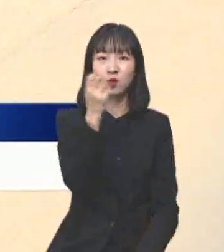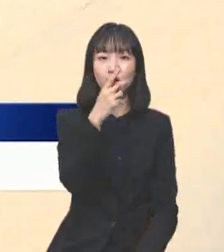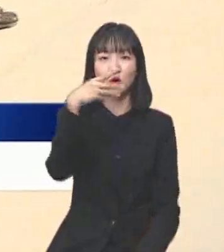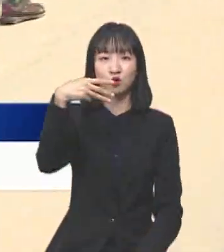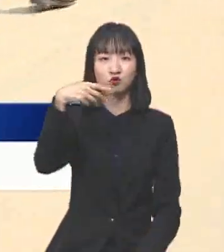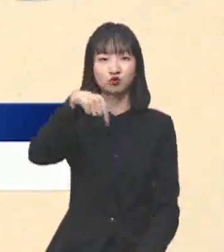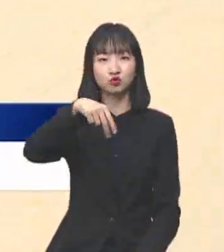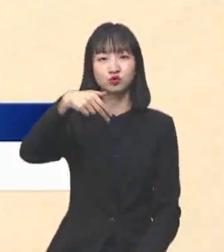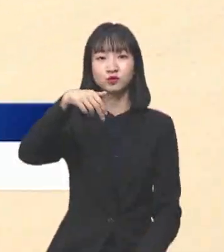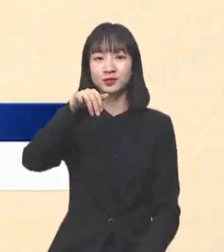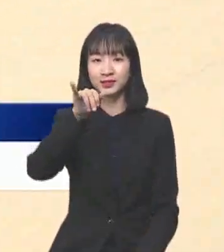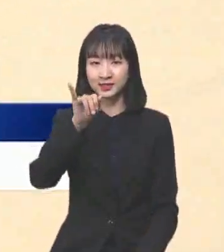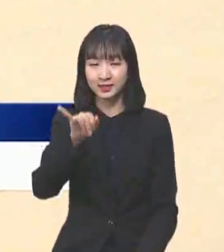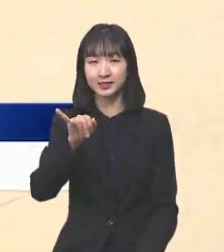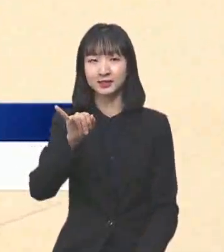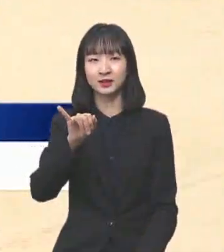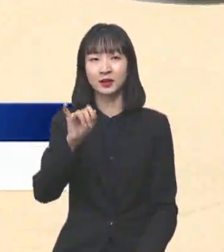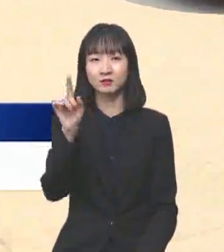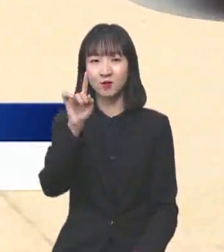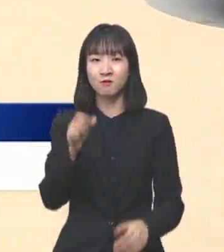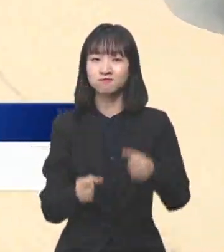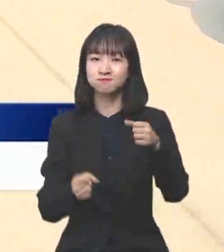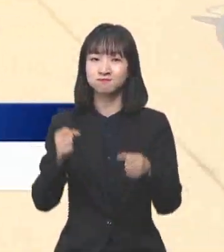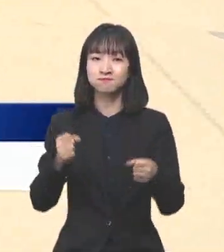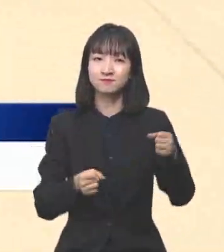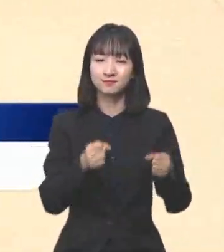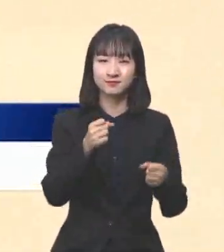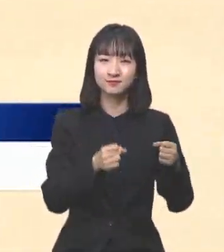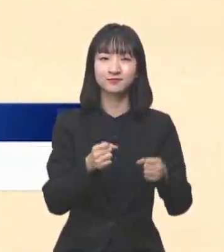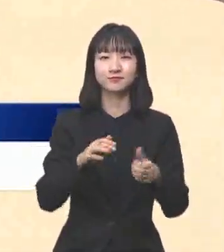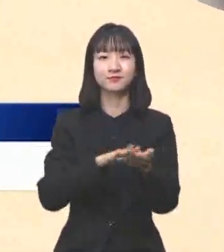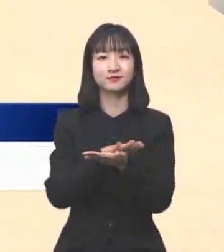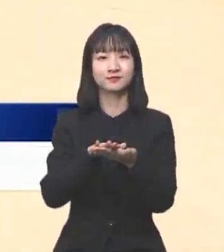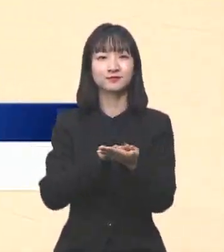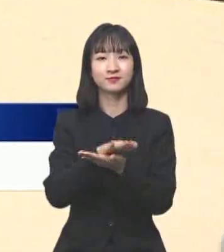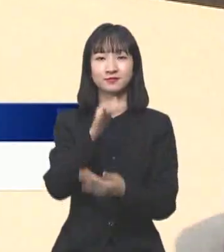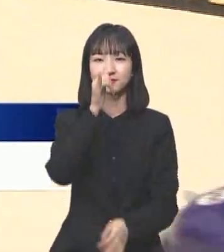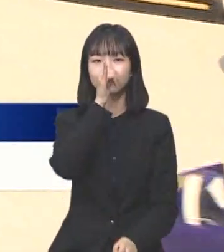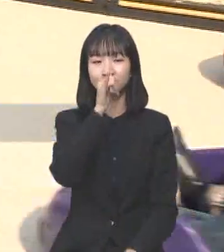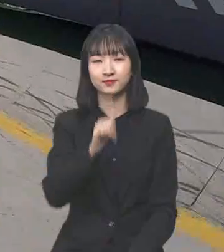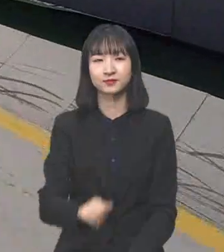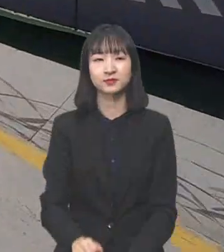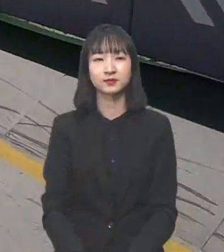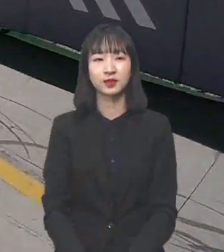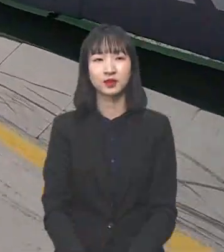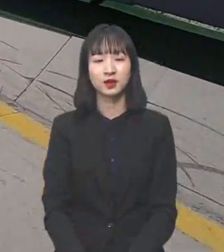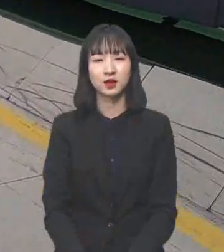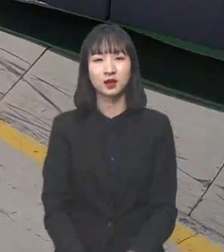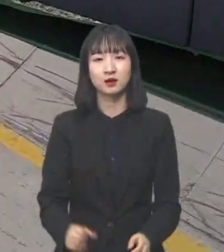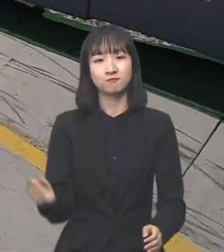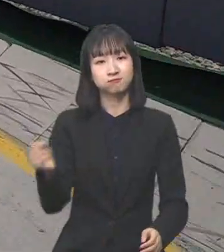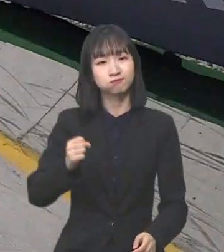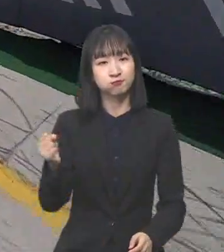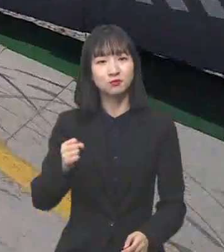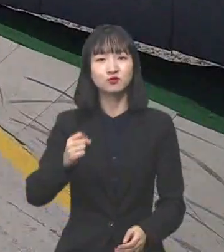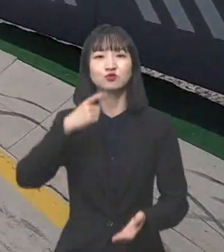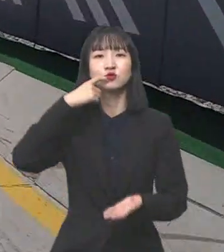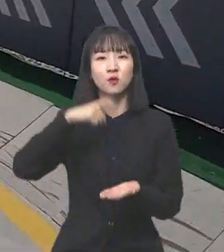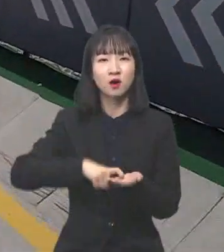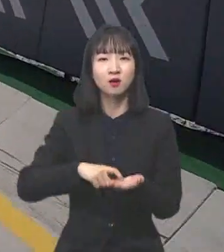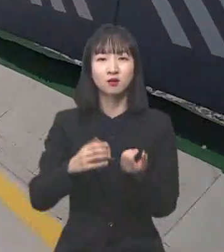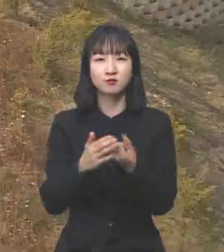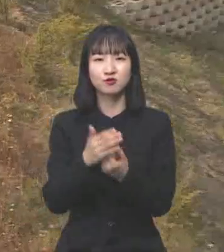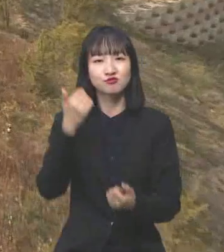1.8km 길에 트랙을 능력 카트를 타고 내려옵니다 간단한 작동 법만 배우면 누구나 스릴